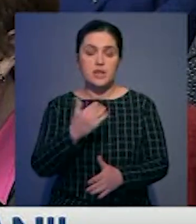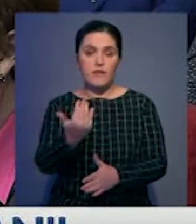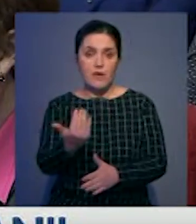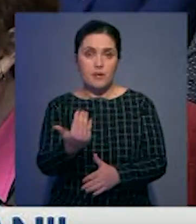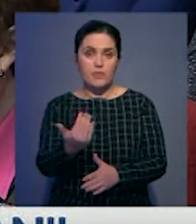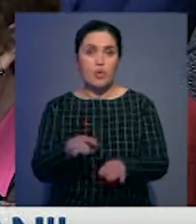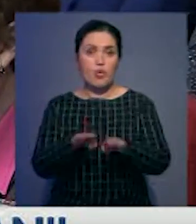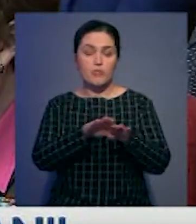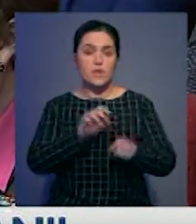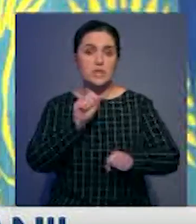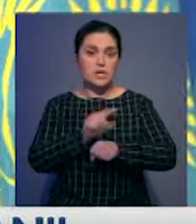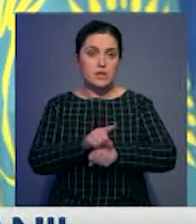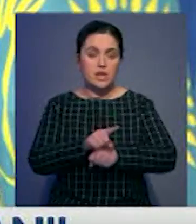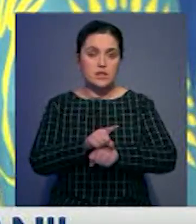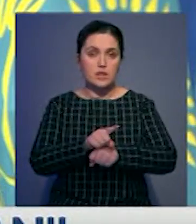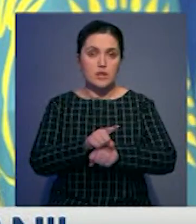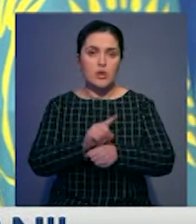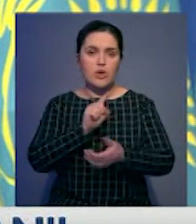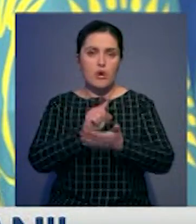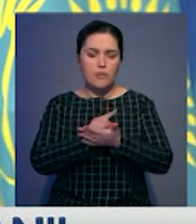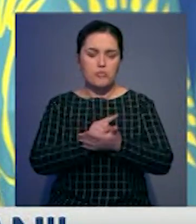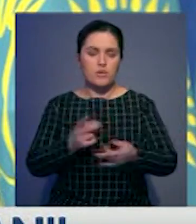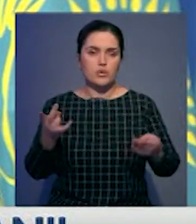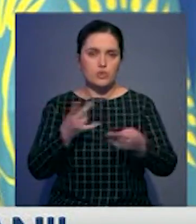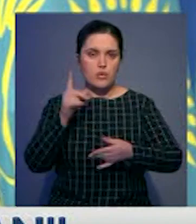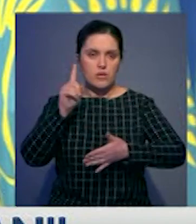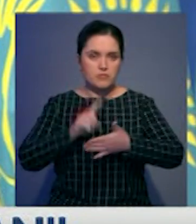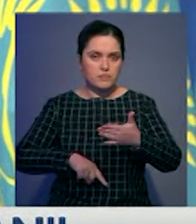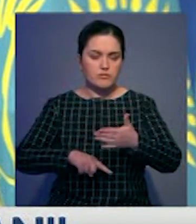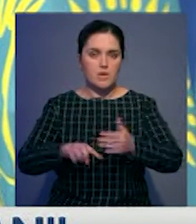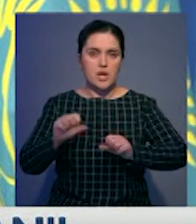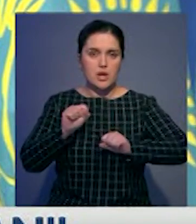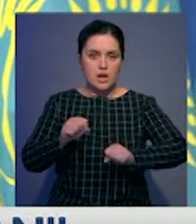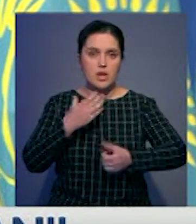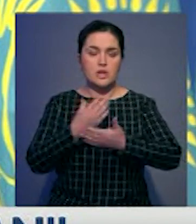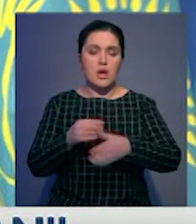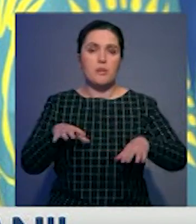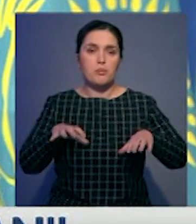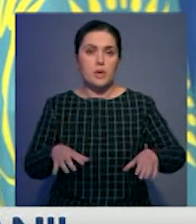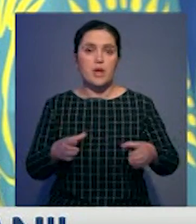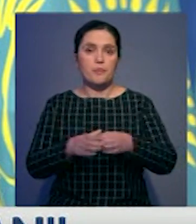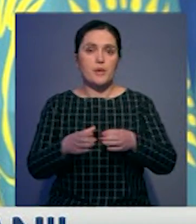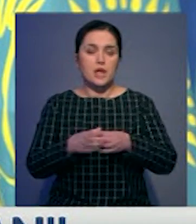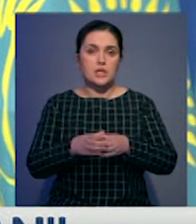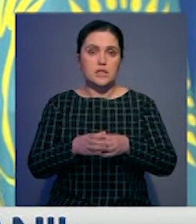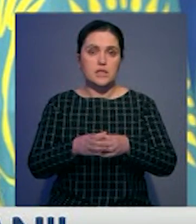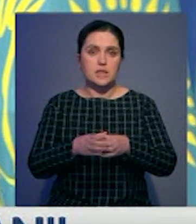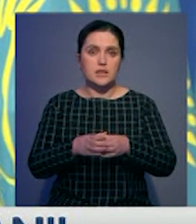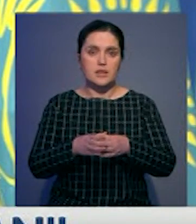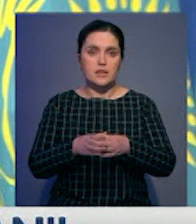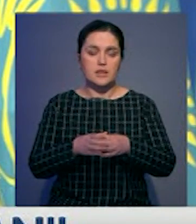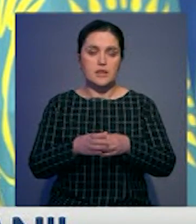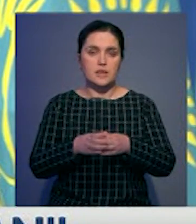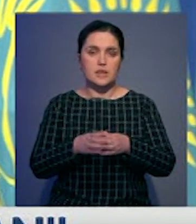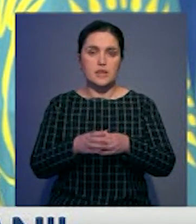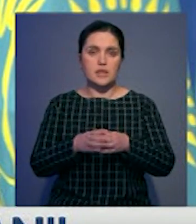задача быть действительно надежной опорой нашему председателю партии и быть надежной